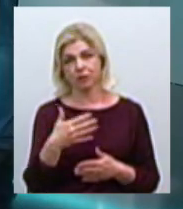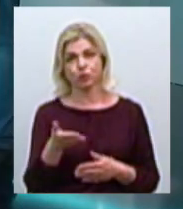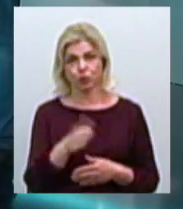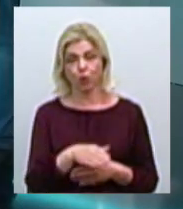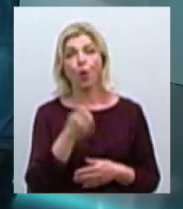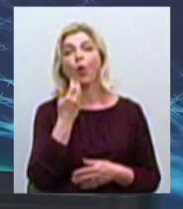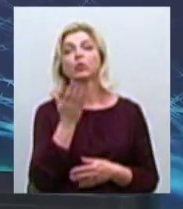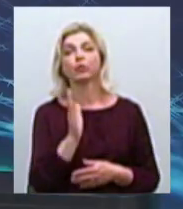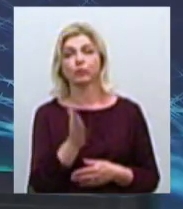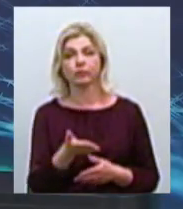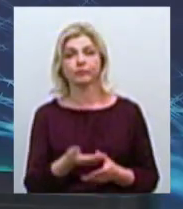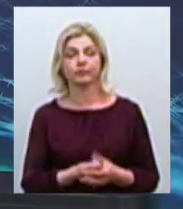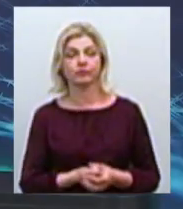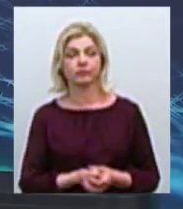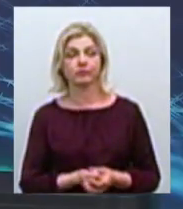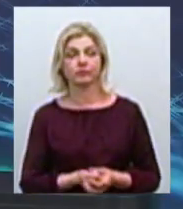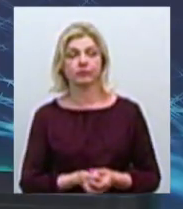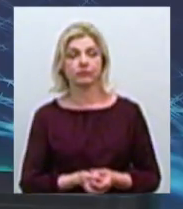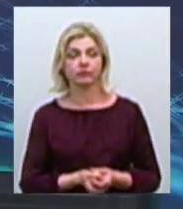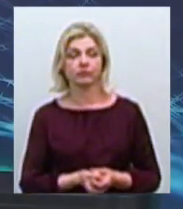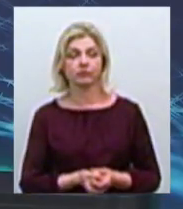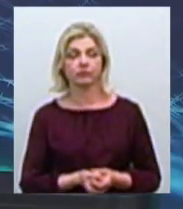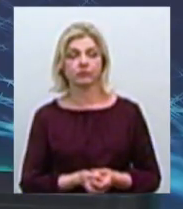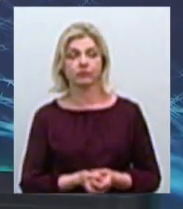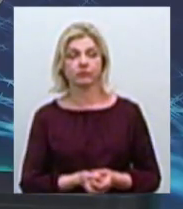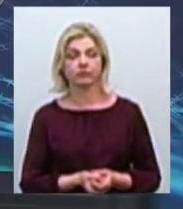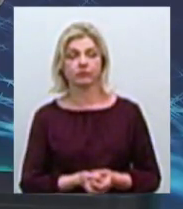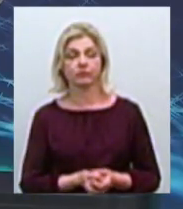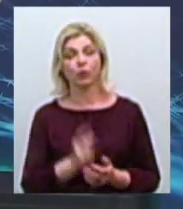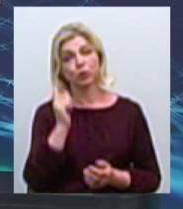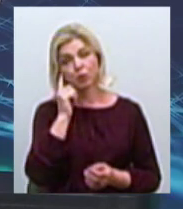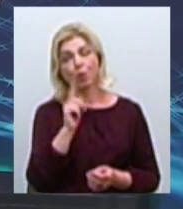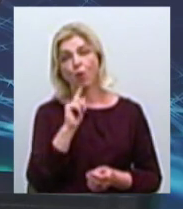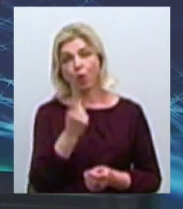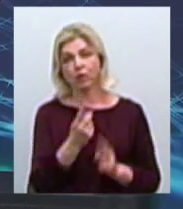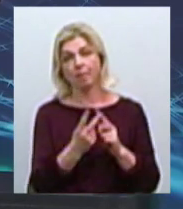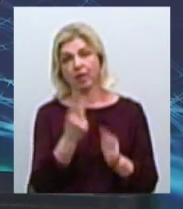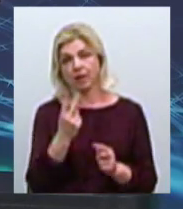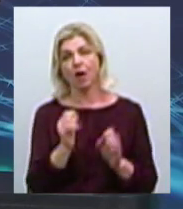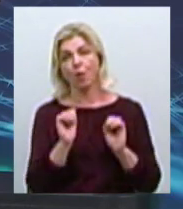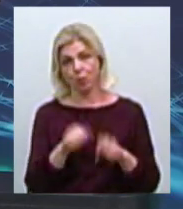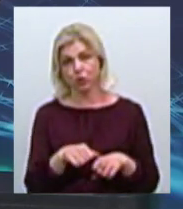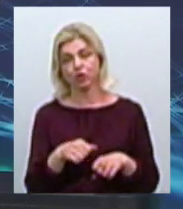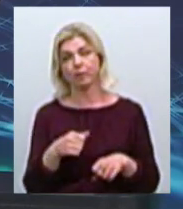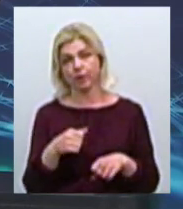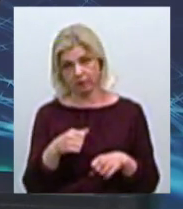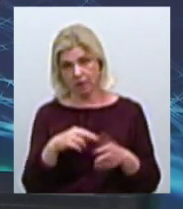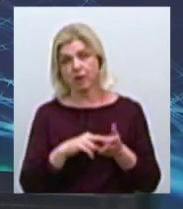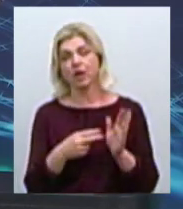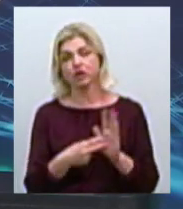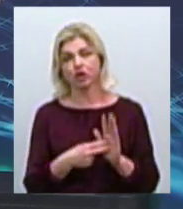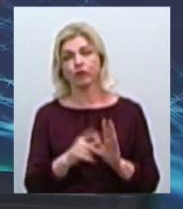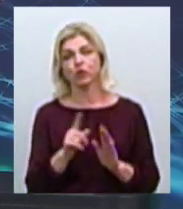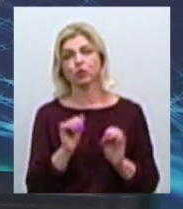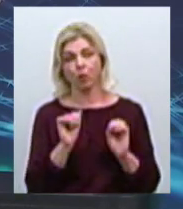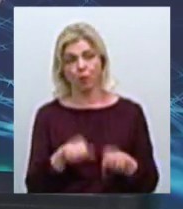может быть? Я думаю, что год-полтора мы можем рассчитывать на то, что они могут